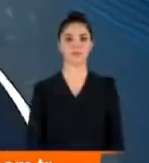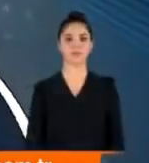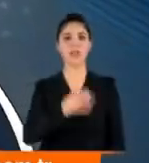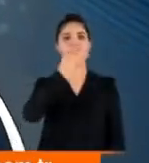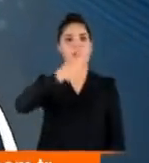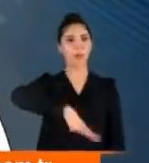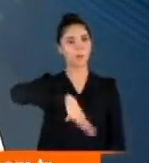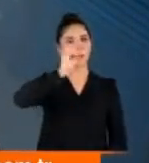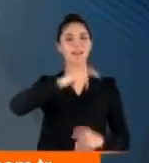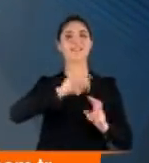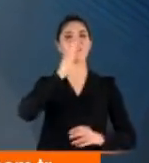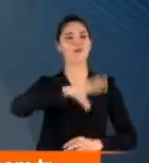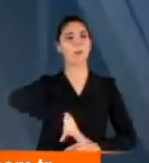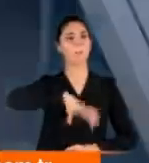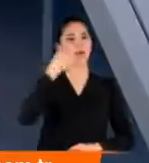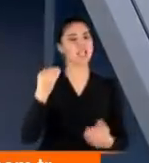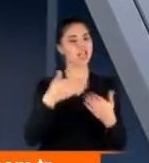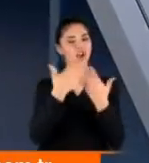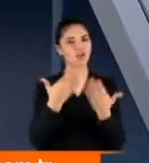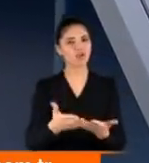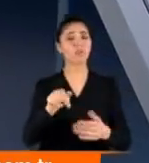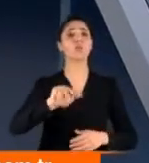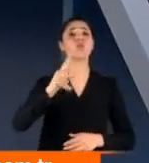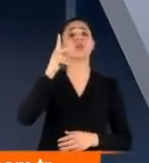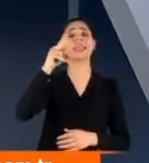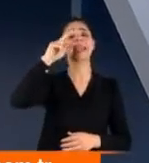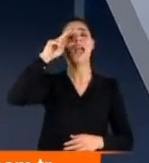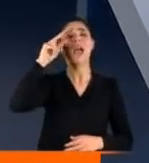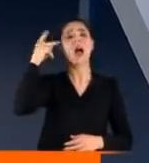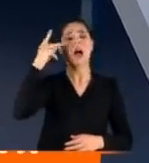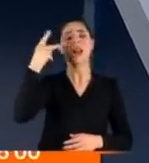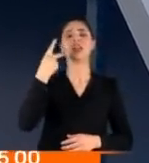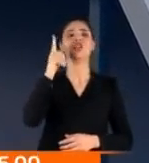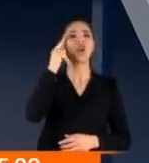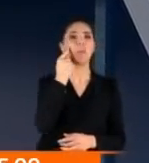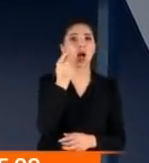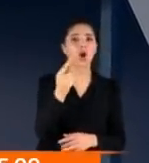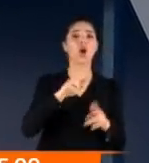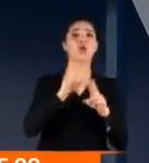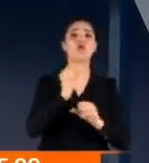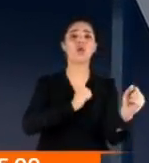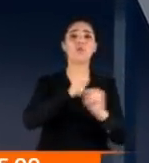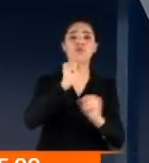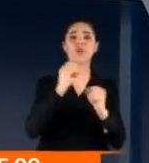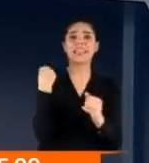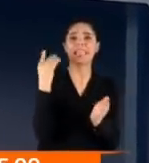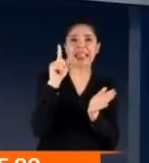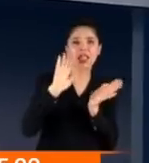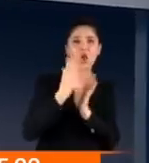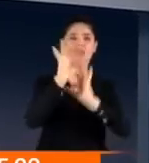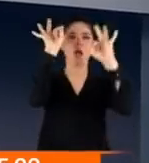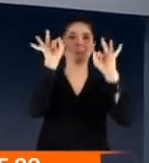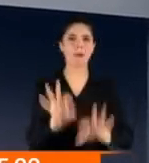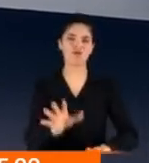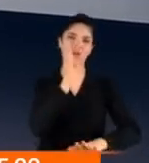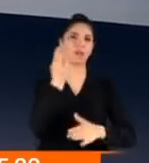Haberin merkezinden, ATV Haber Merkezi'nden iyi akşamlar. Bugün 2 Aralık, Çarşamba. Koronavirüsle mücadelede yepyeni bir döneme